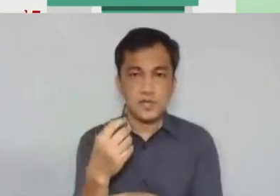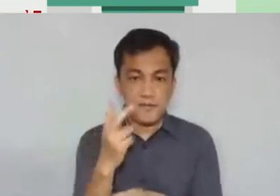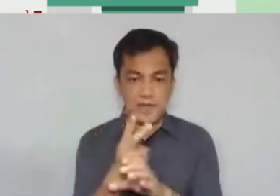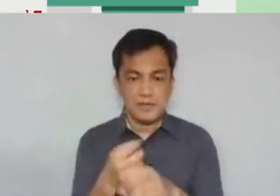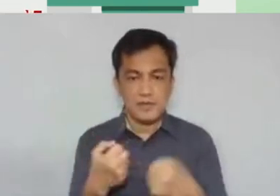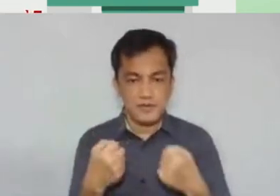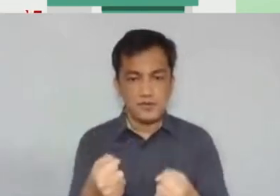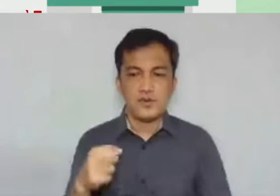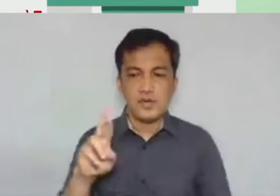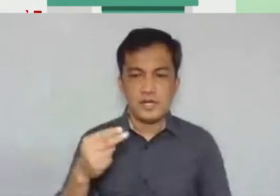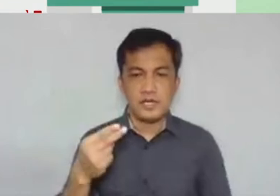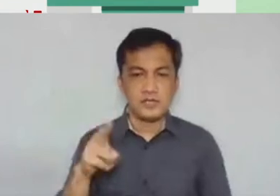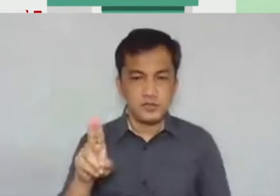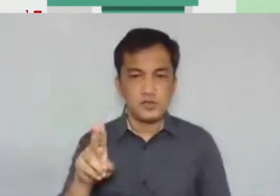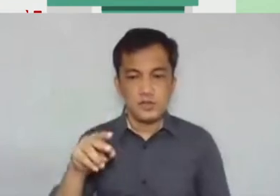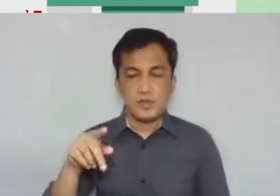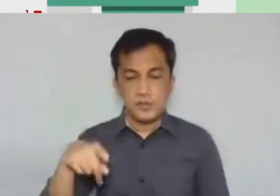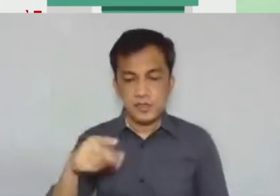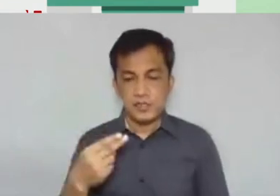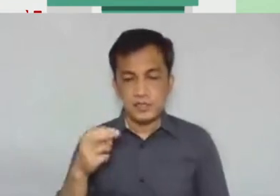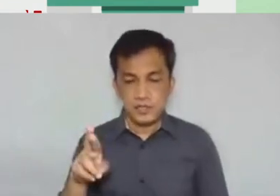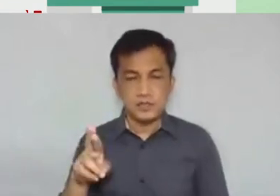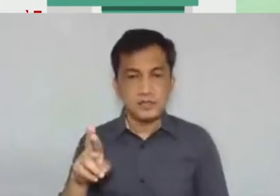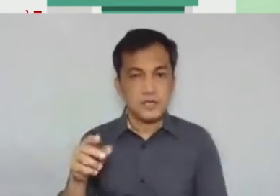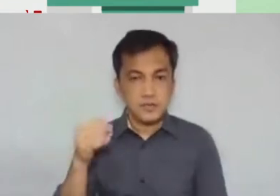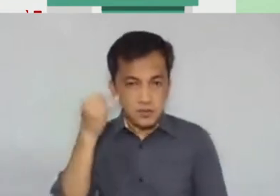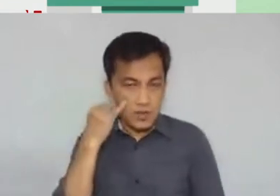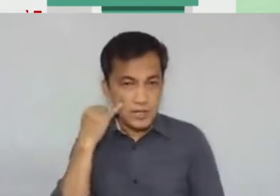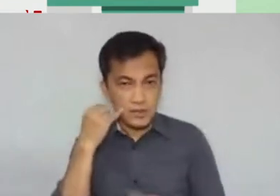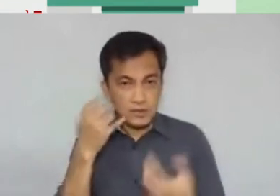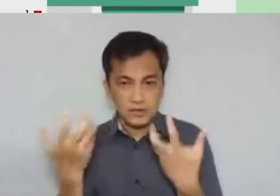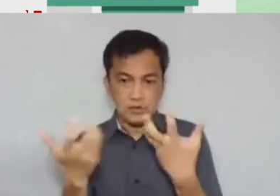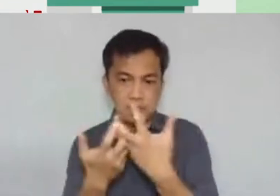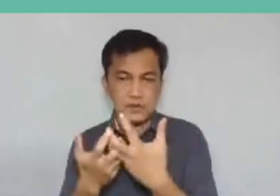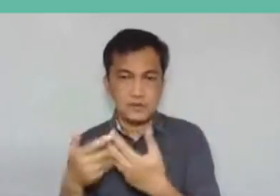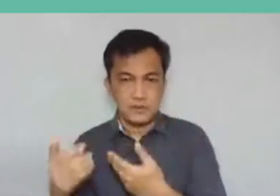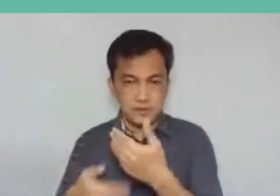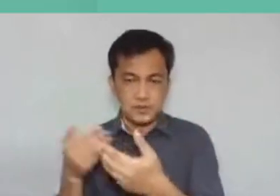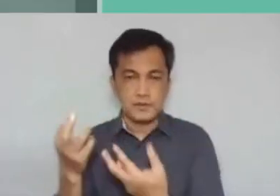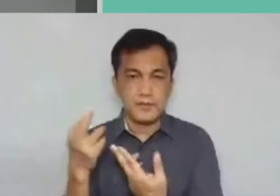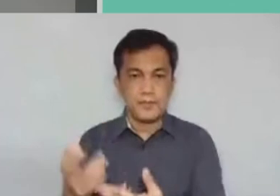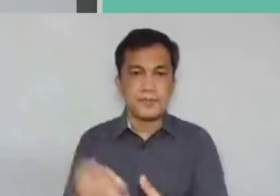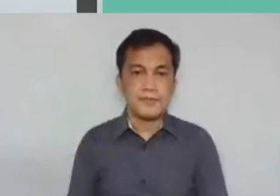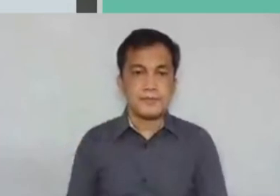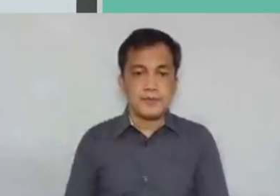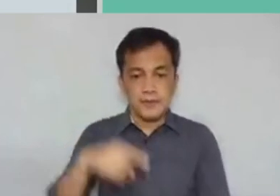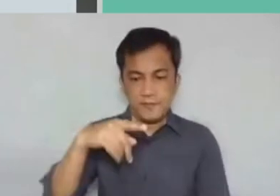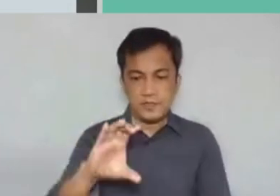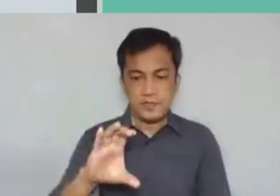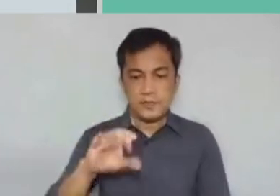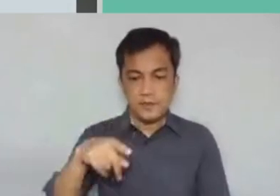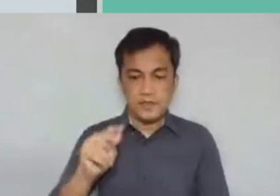Ang PHR ni Juana ay pinanatiling nakasynchronize sa buong proseso ng referral. Ang PCPN na